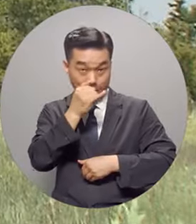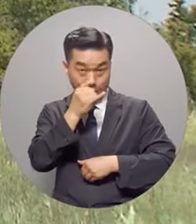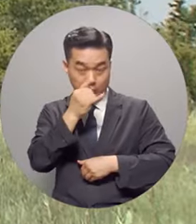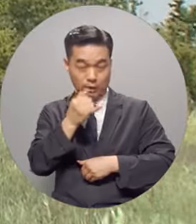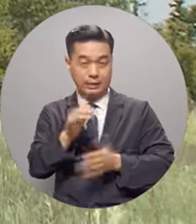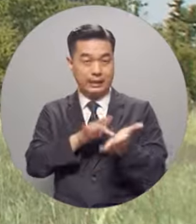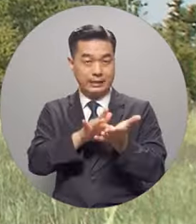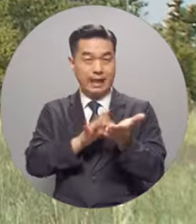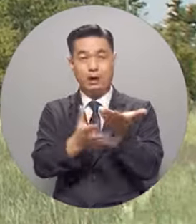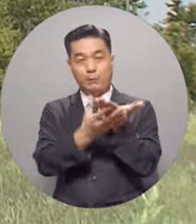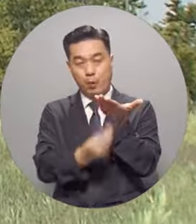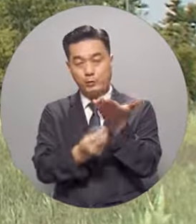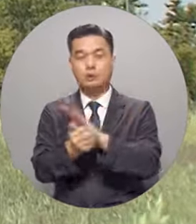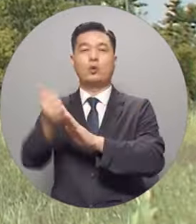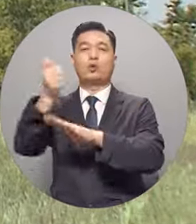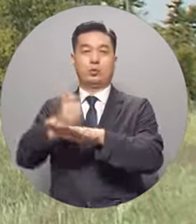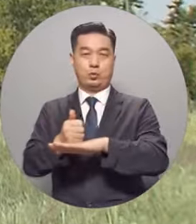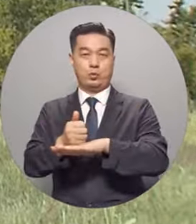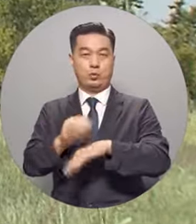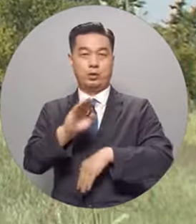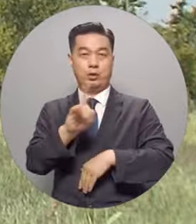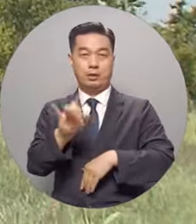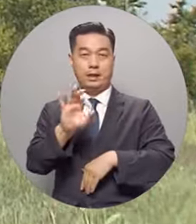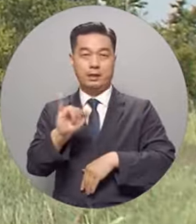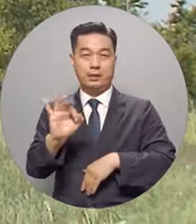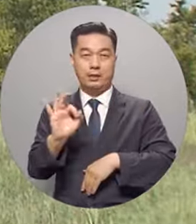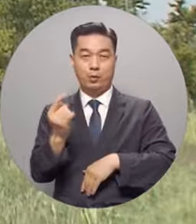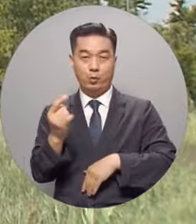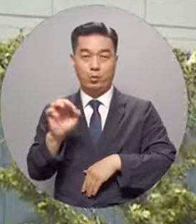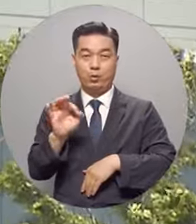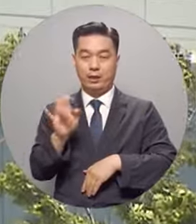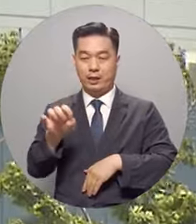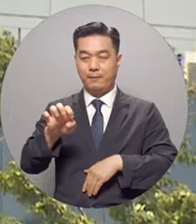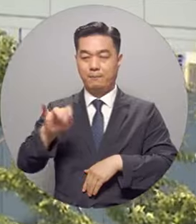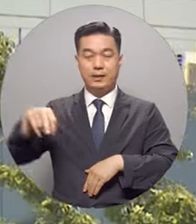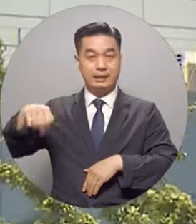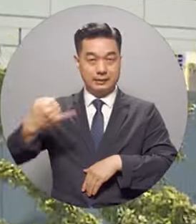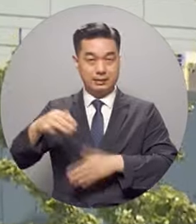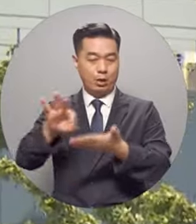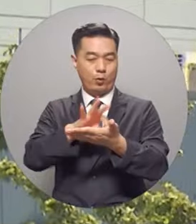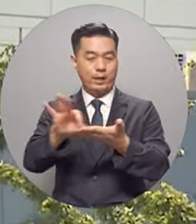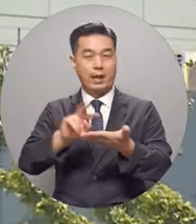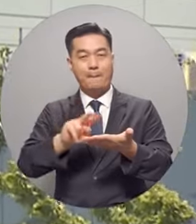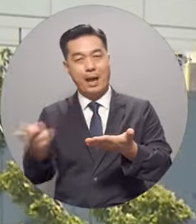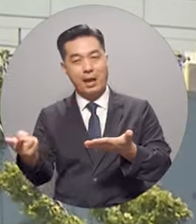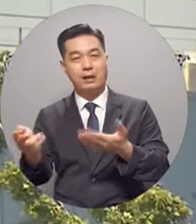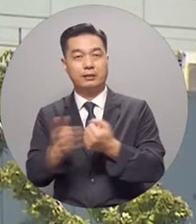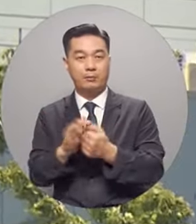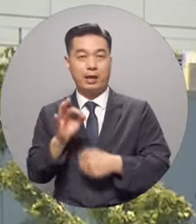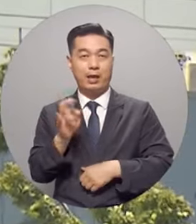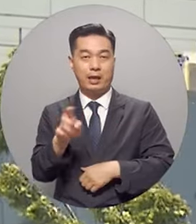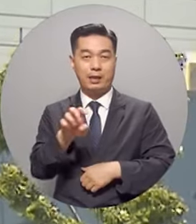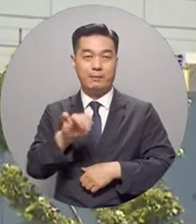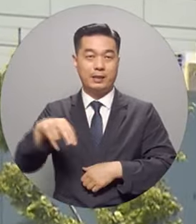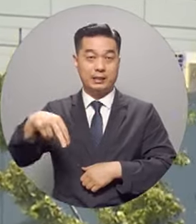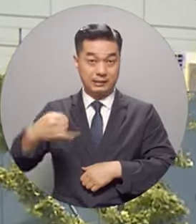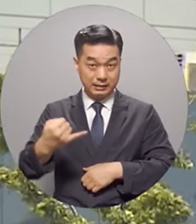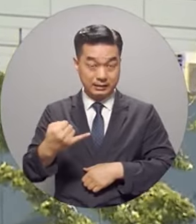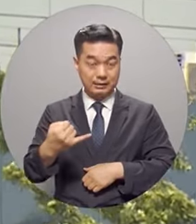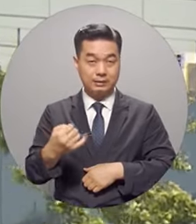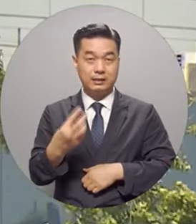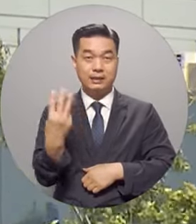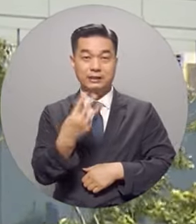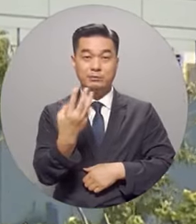성공한 삼성바이오에피스를 자회사에서 관계 회사로 회계 변경하면서 에피스 가치가 3천억 원에서 4조